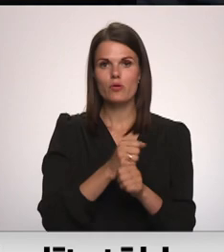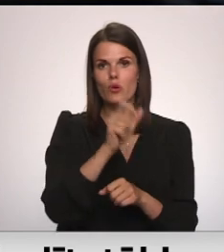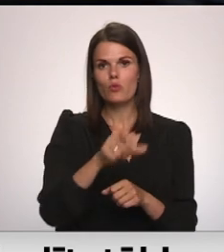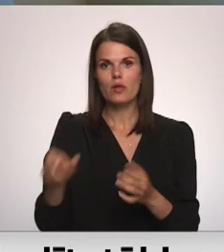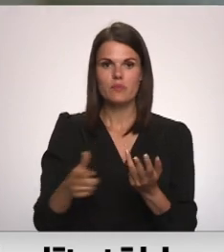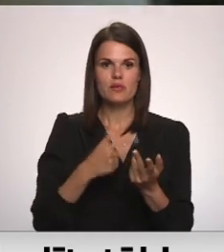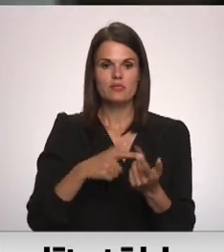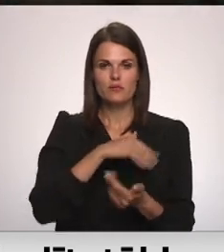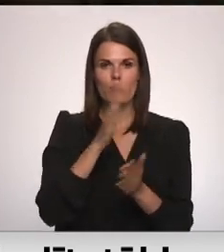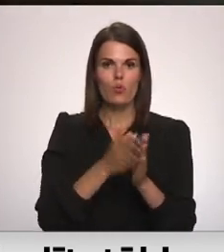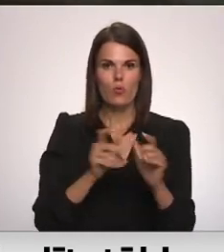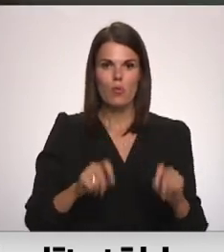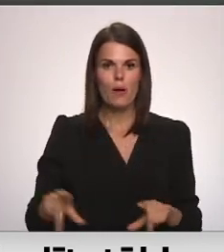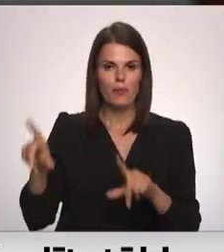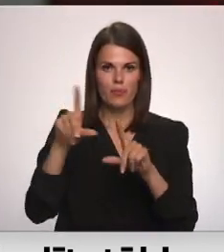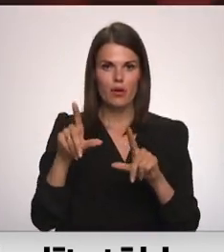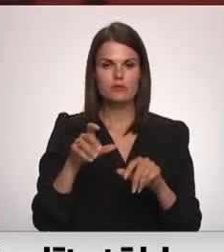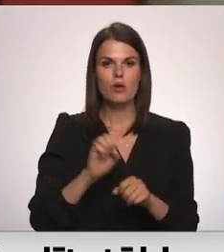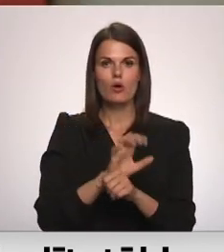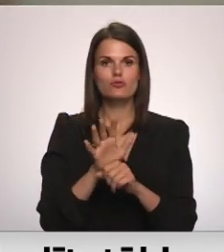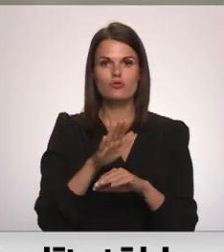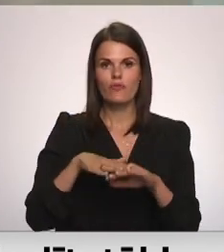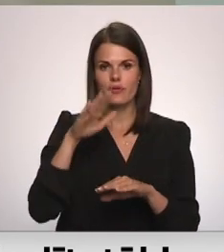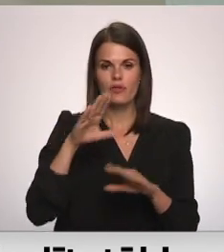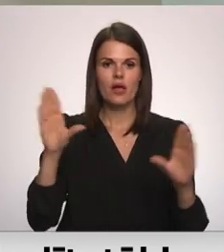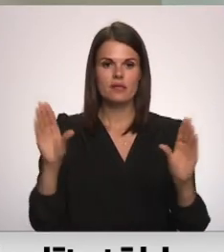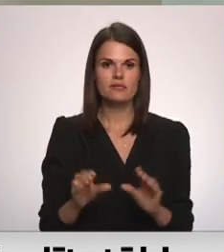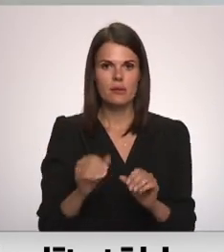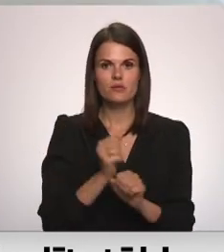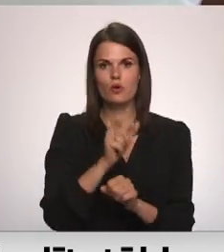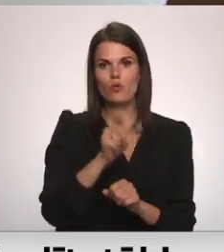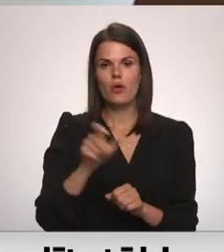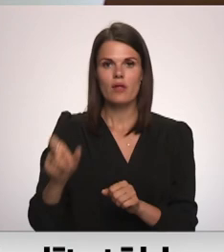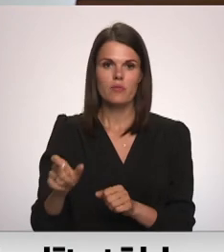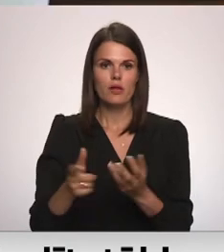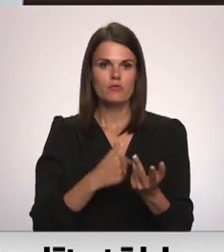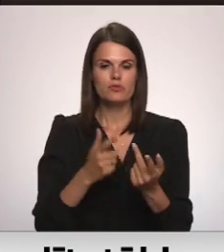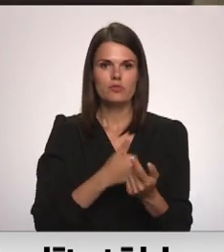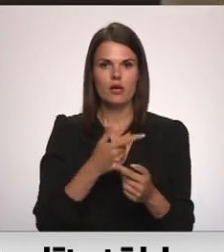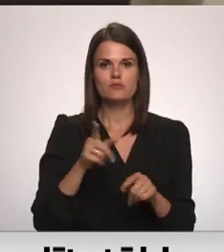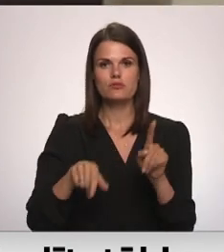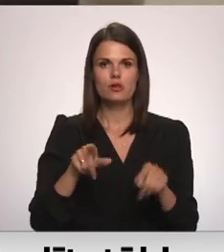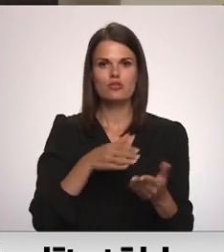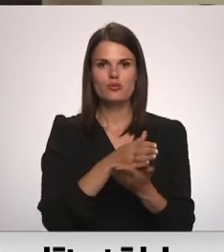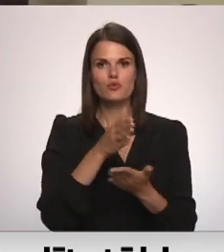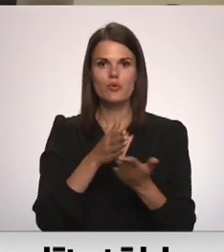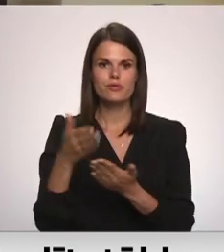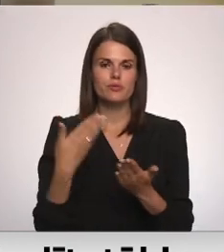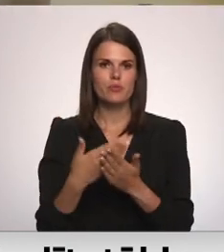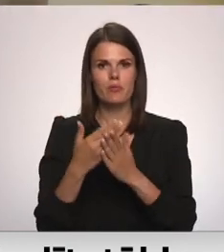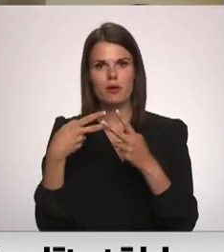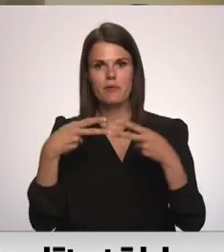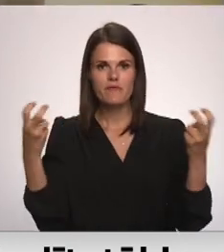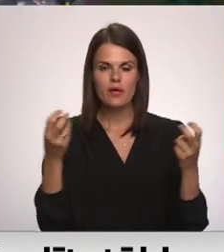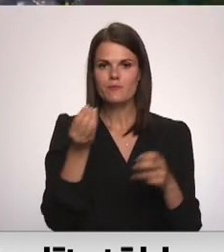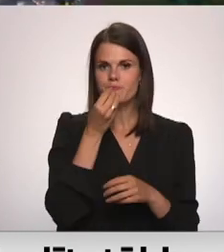skaits kopumā tikai pieaudzis. Pandēmijas dēļ samazinājies nodarbināto skaits tādās atsevišķās nozarēs, kā